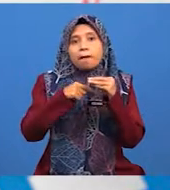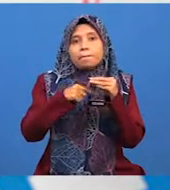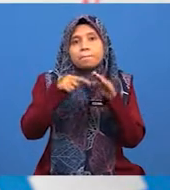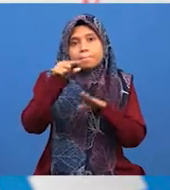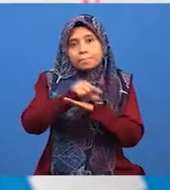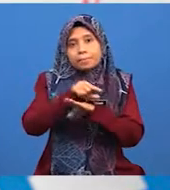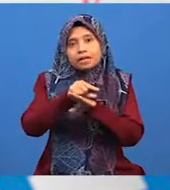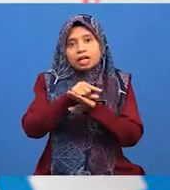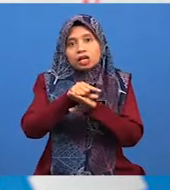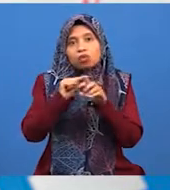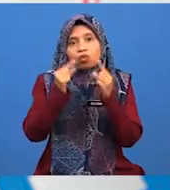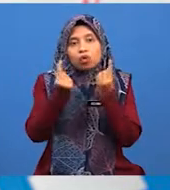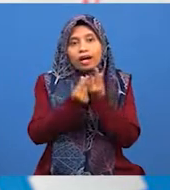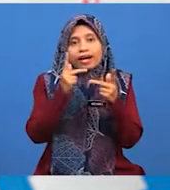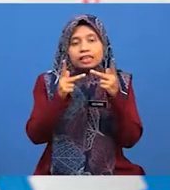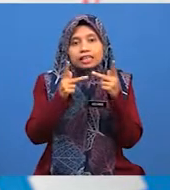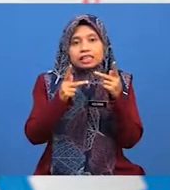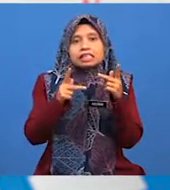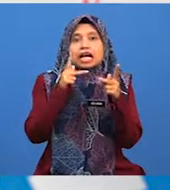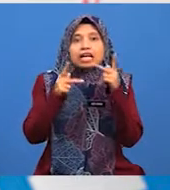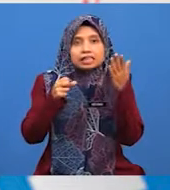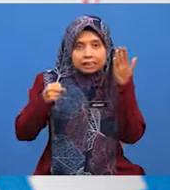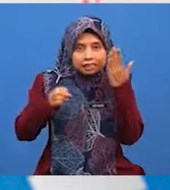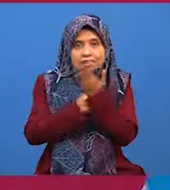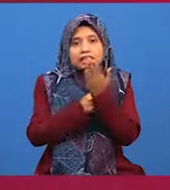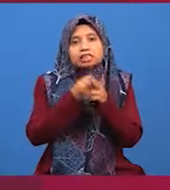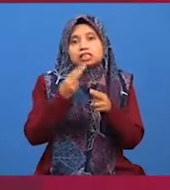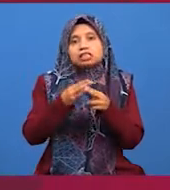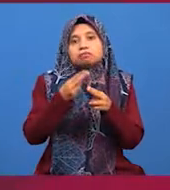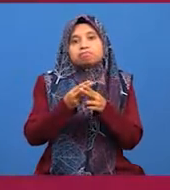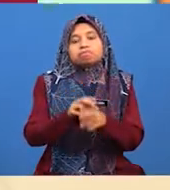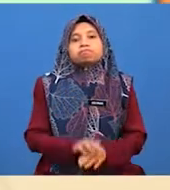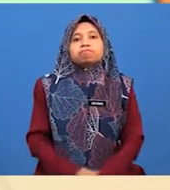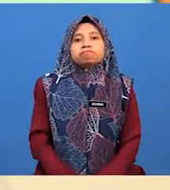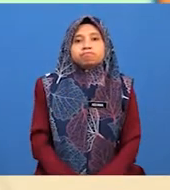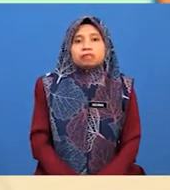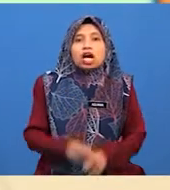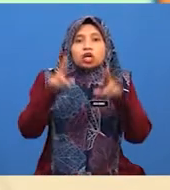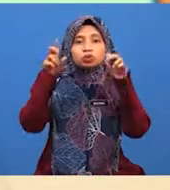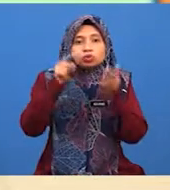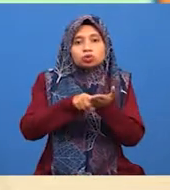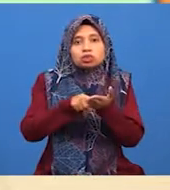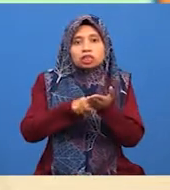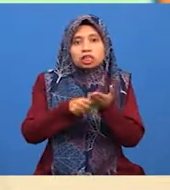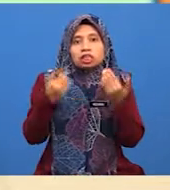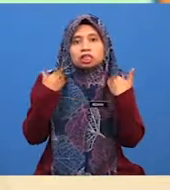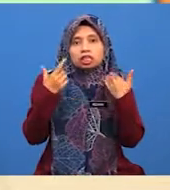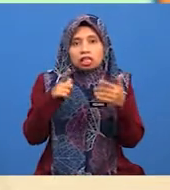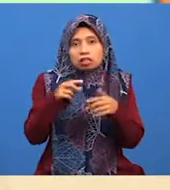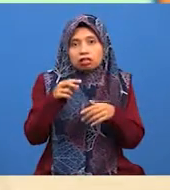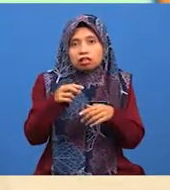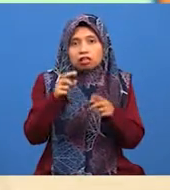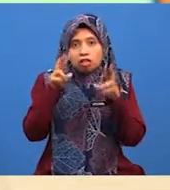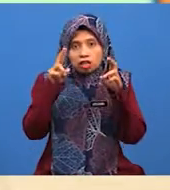kata, iaitu kata seni nama dalam aktiviti seharian. Tajuk ini merupakan salah